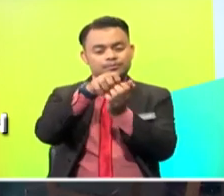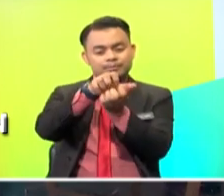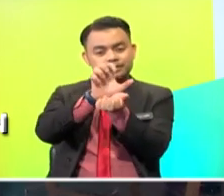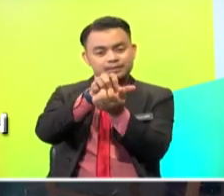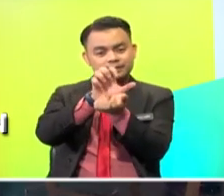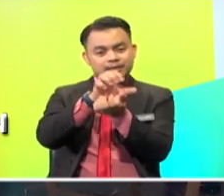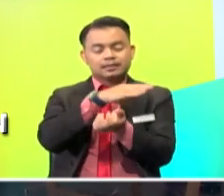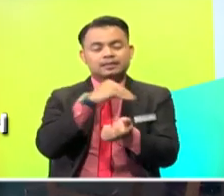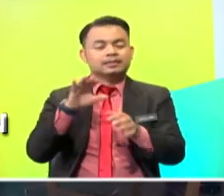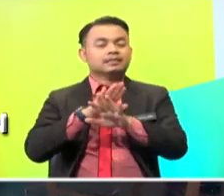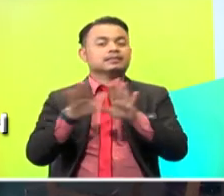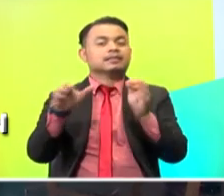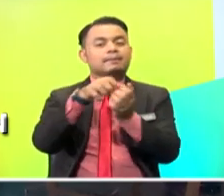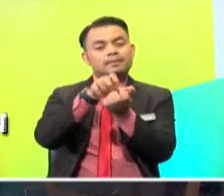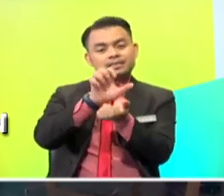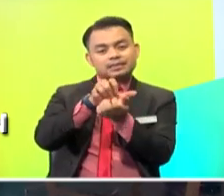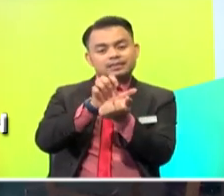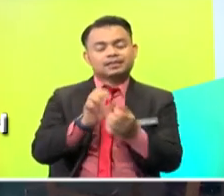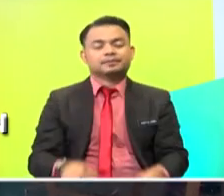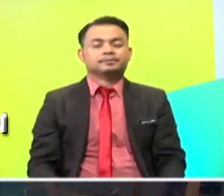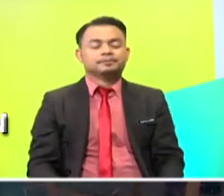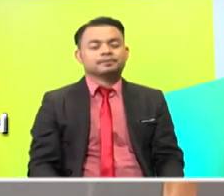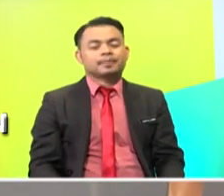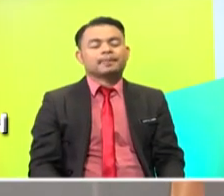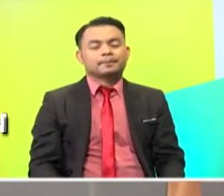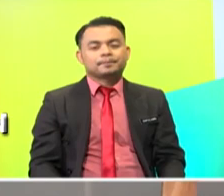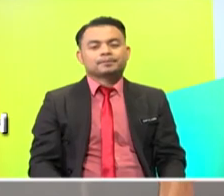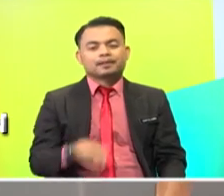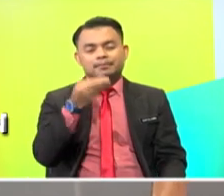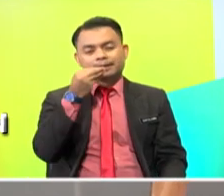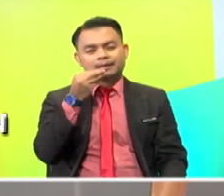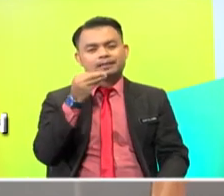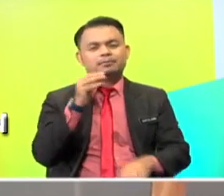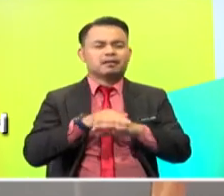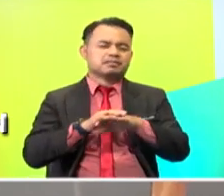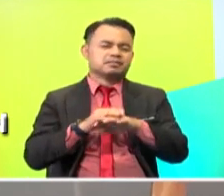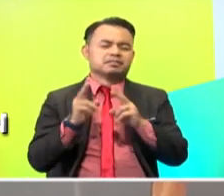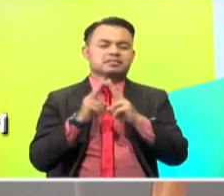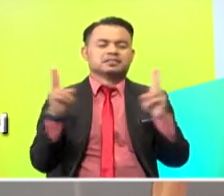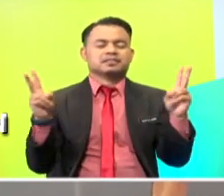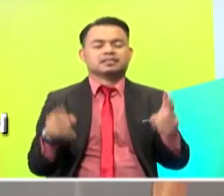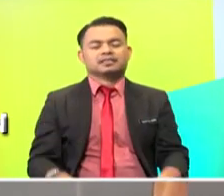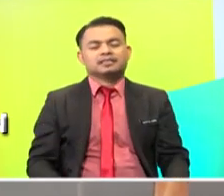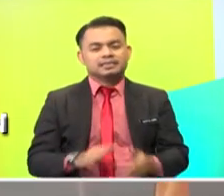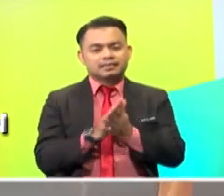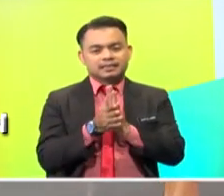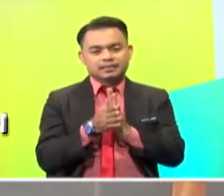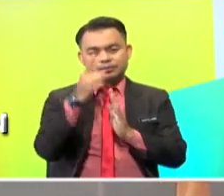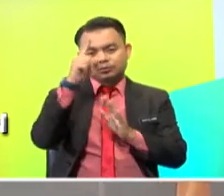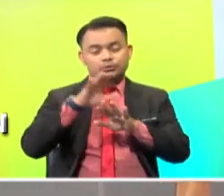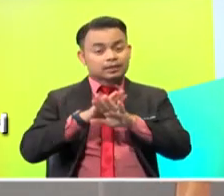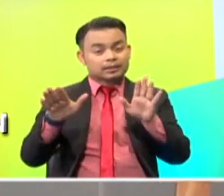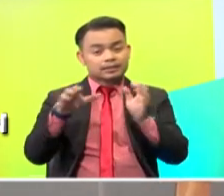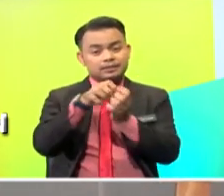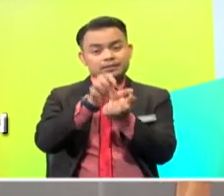Ahwa banyak betul gue gue bawa makanan ini banyak sangat Jadi kalau tak bercengkerama ck